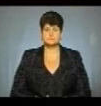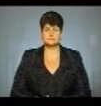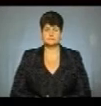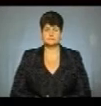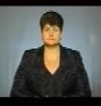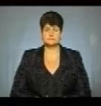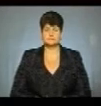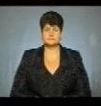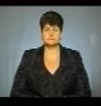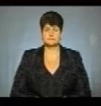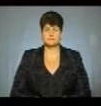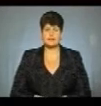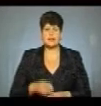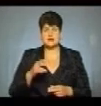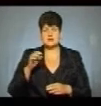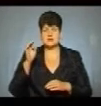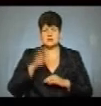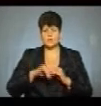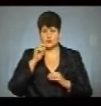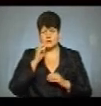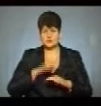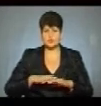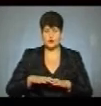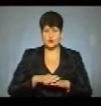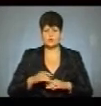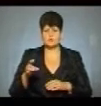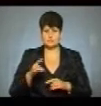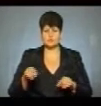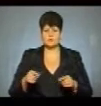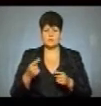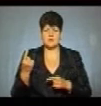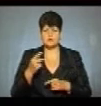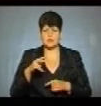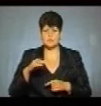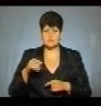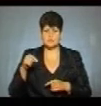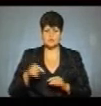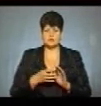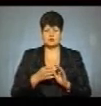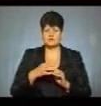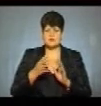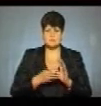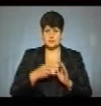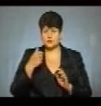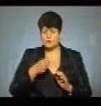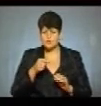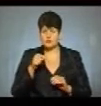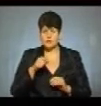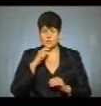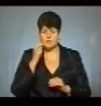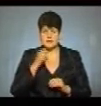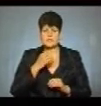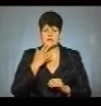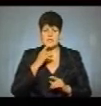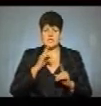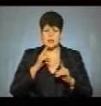Тернопіль. Західноукраїнську Народну Республіку заснували 1 листопада 1918 року. Тоді Українська Національна